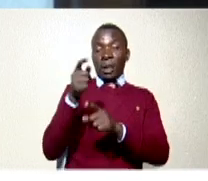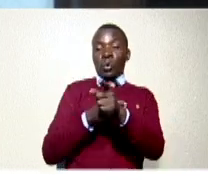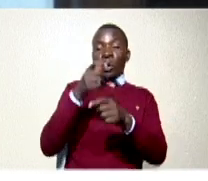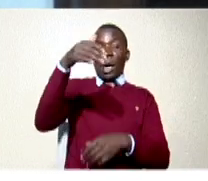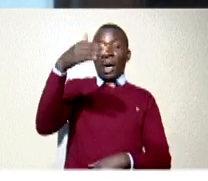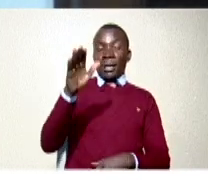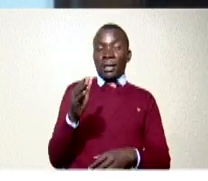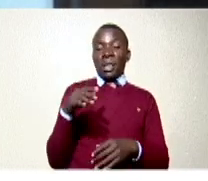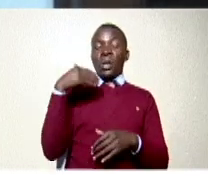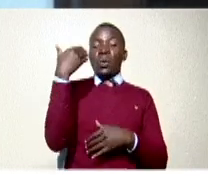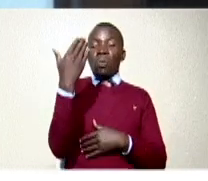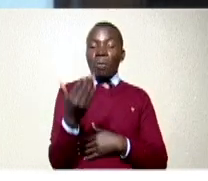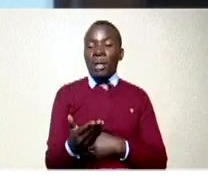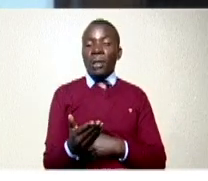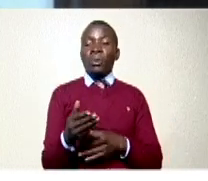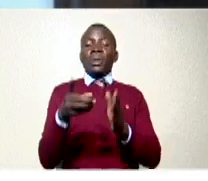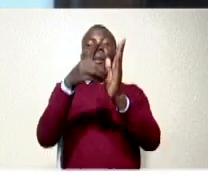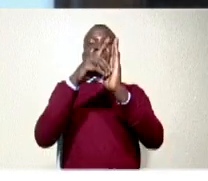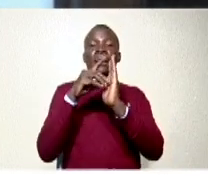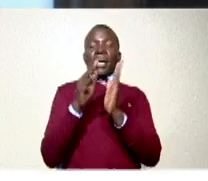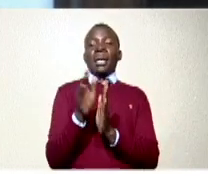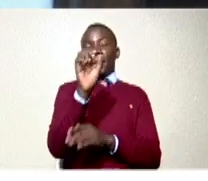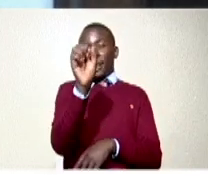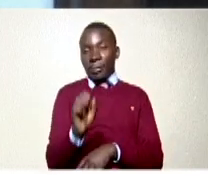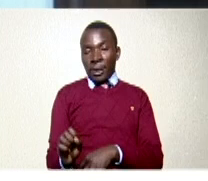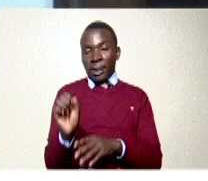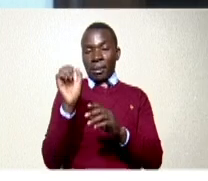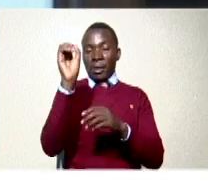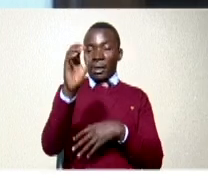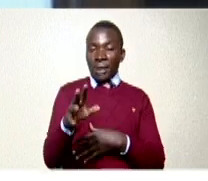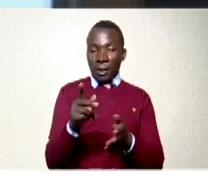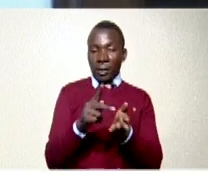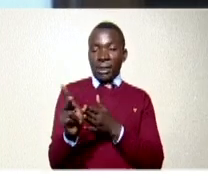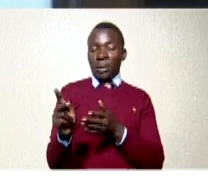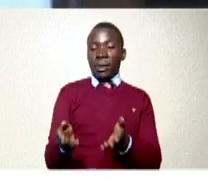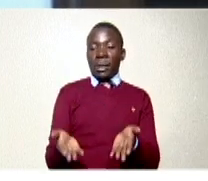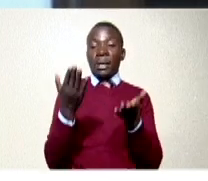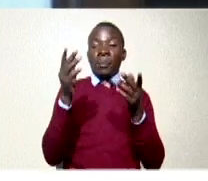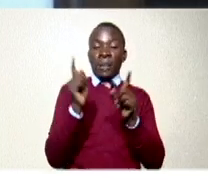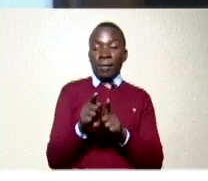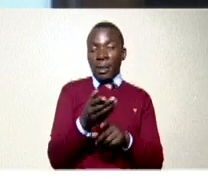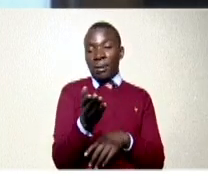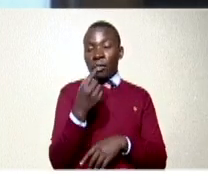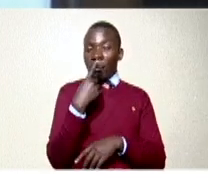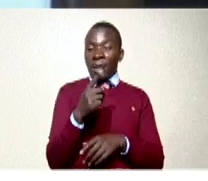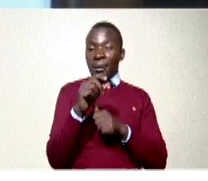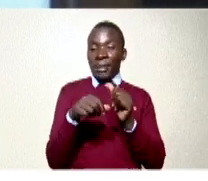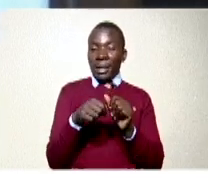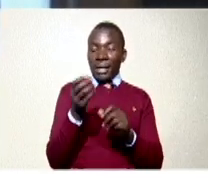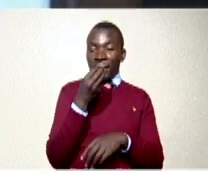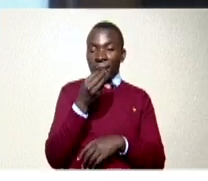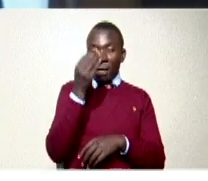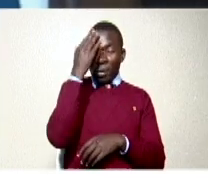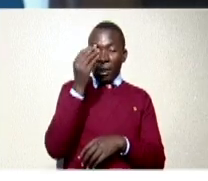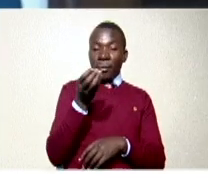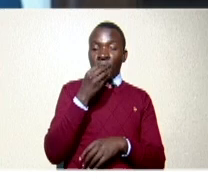icyo twita force demand and supply bitera ku giciro kizamuka ni nkuko nk'ibi twavuga by'ibiribwa kubera ko ibiribwa ari bikiye ku isoko